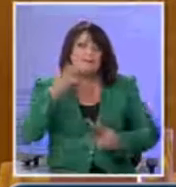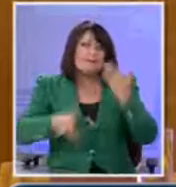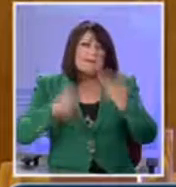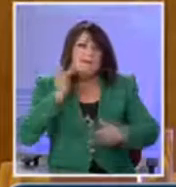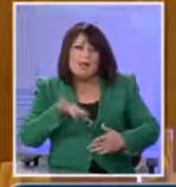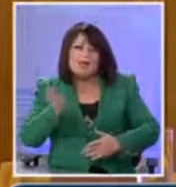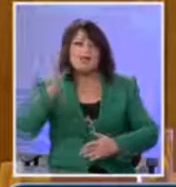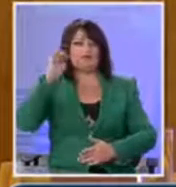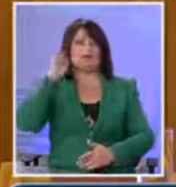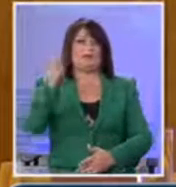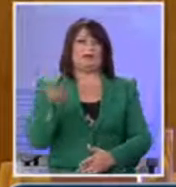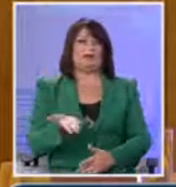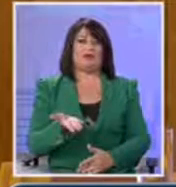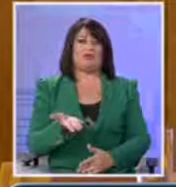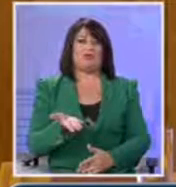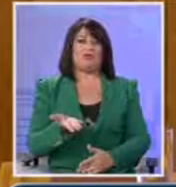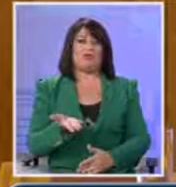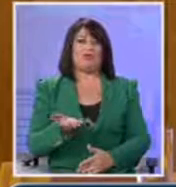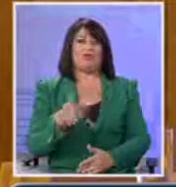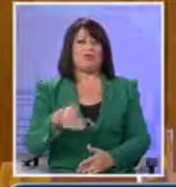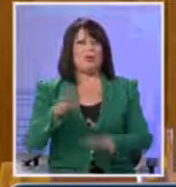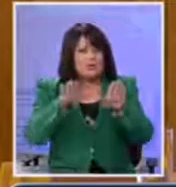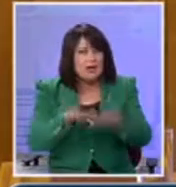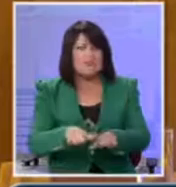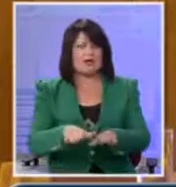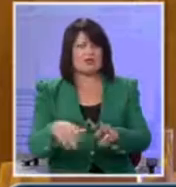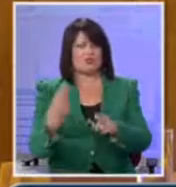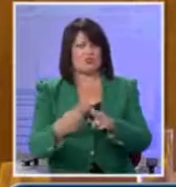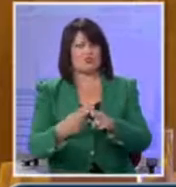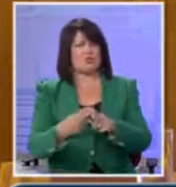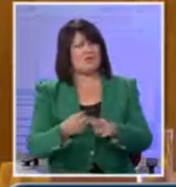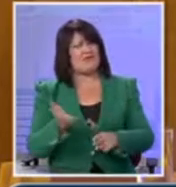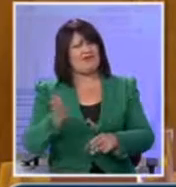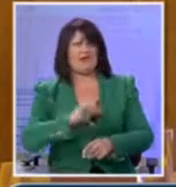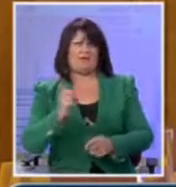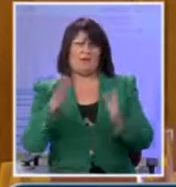εξωτερικό για να κρατήσουμε την αφρόκραμα του εργατικού δυναμικού στη χώρα μας.